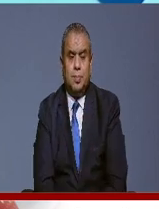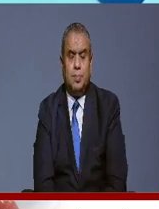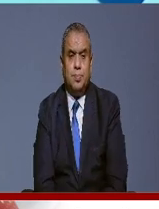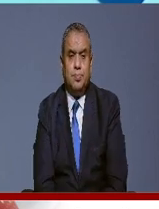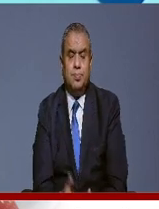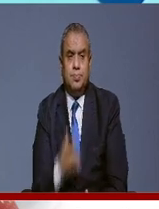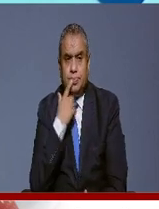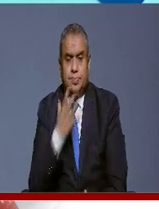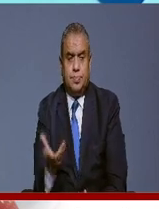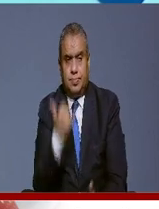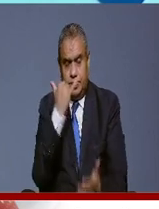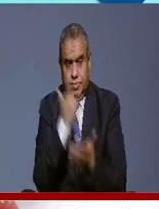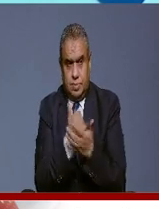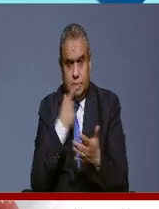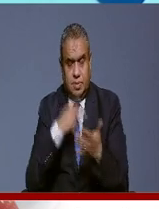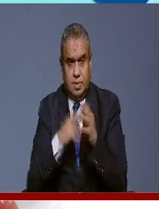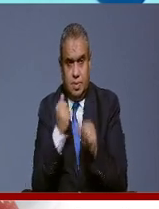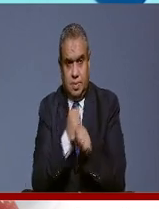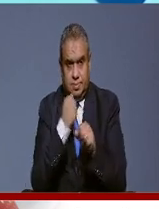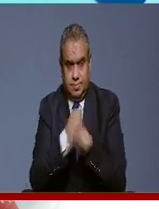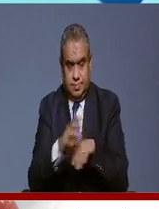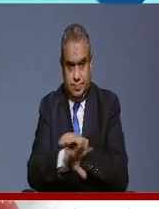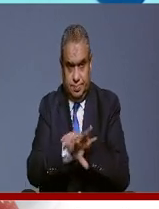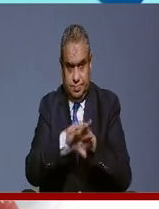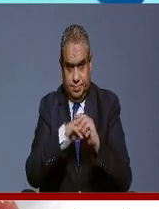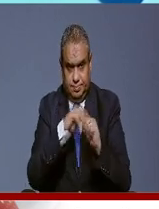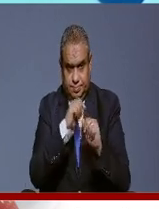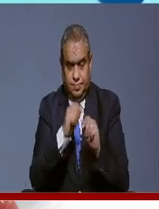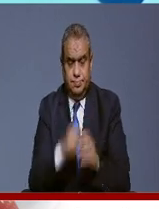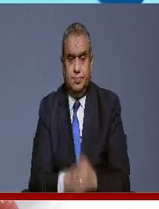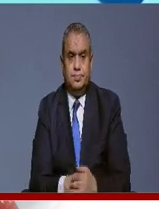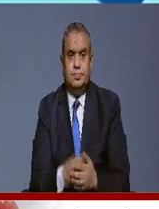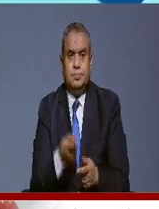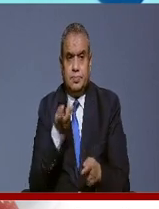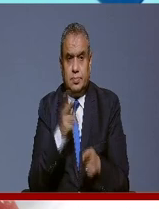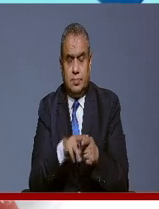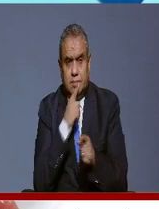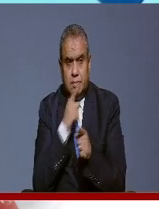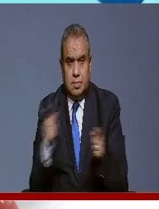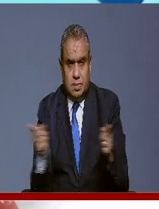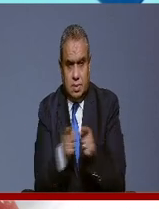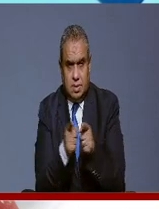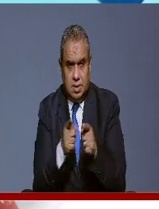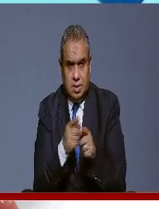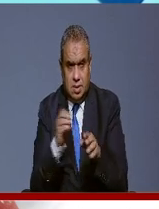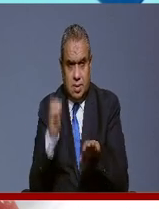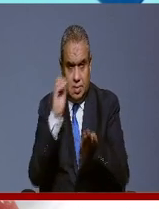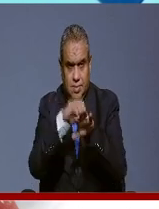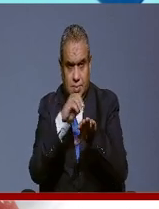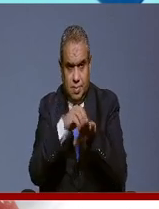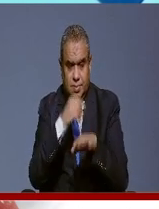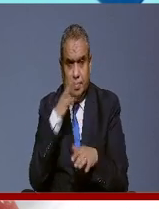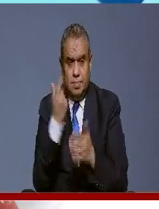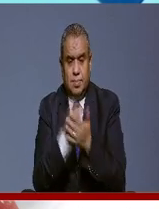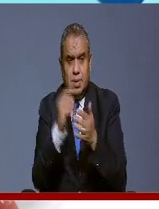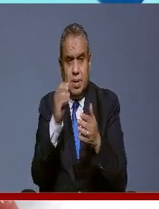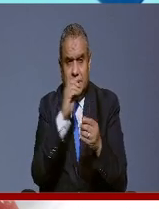القدرة المتاحة لدى الدولة. الحاجة برضو اللي يعني أحب يمكن أقولها للزملاء